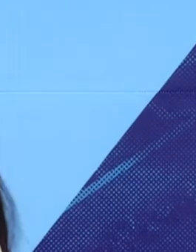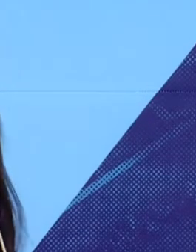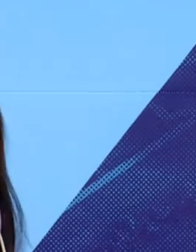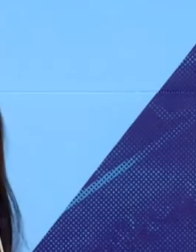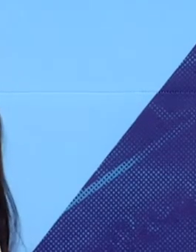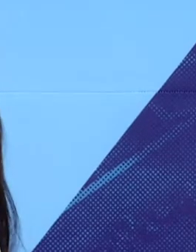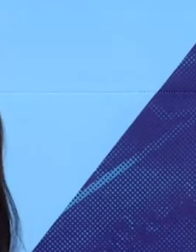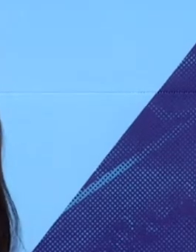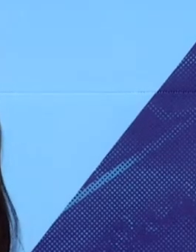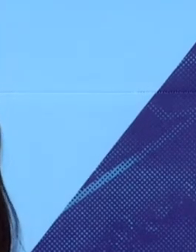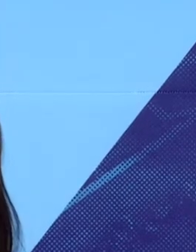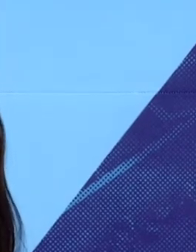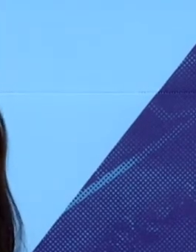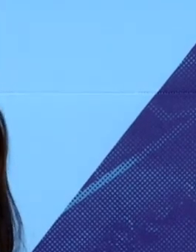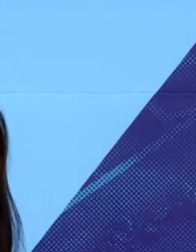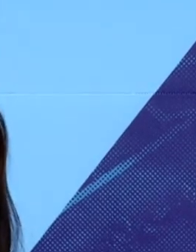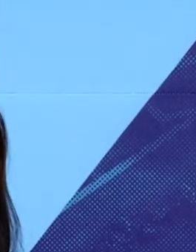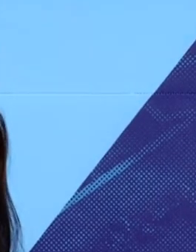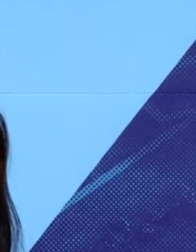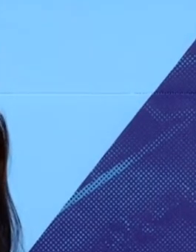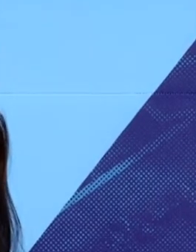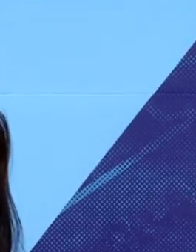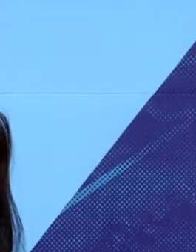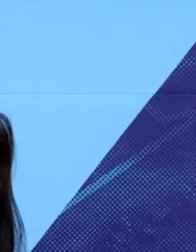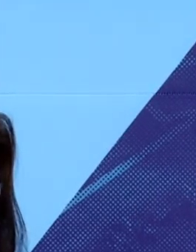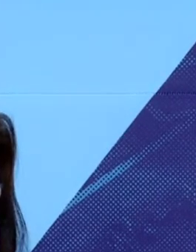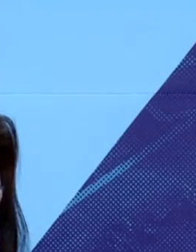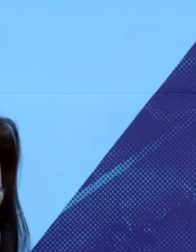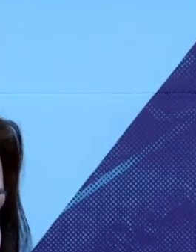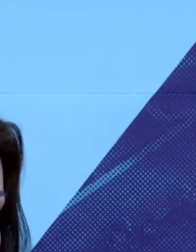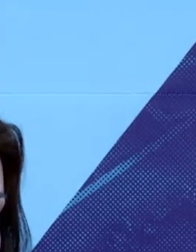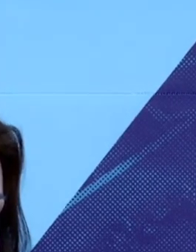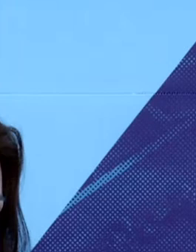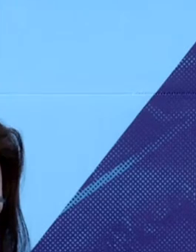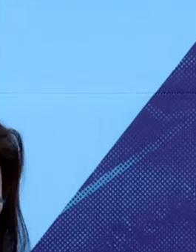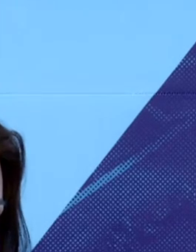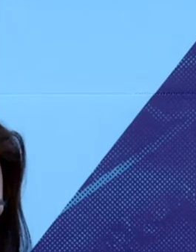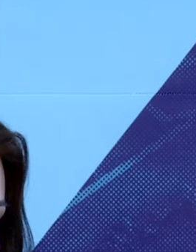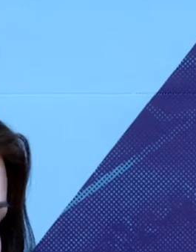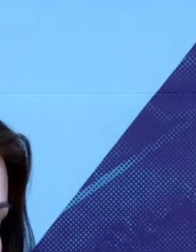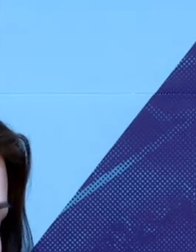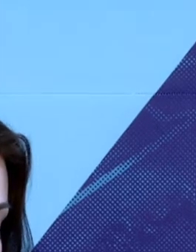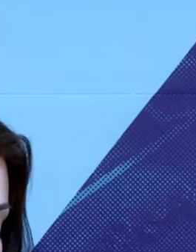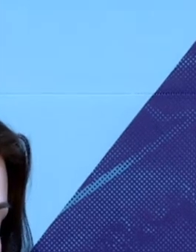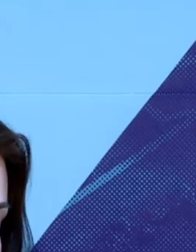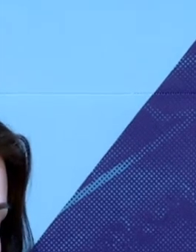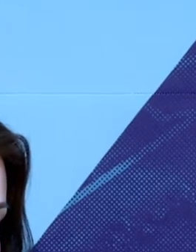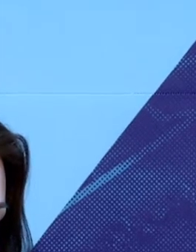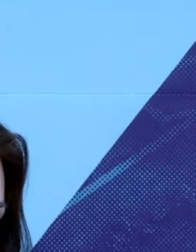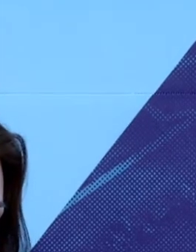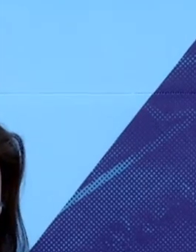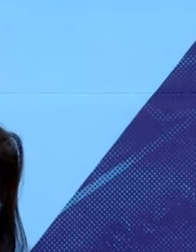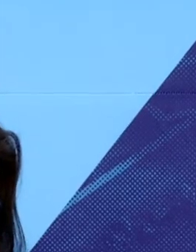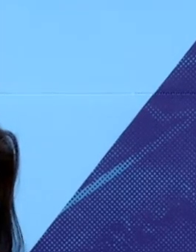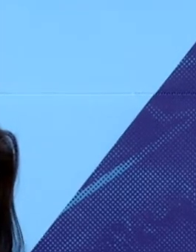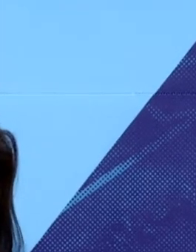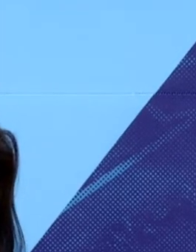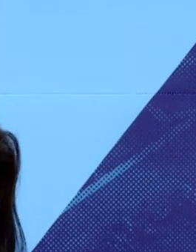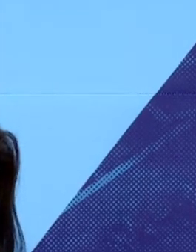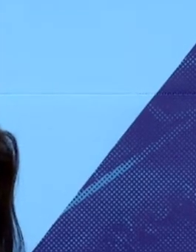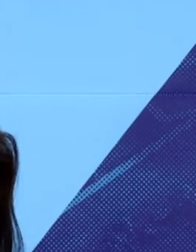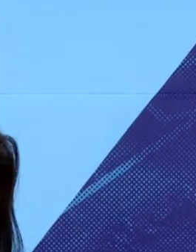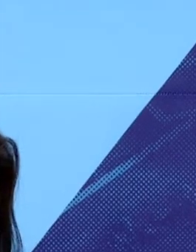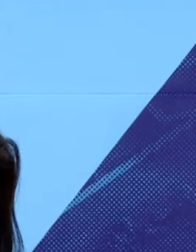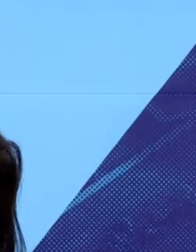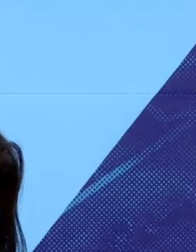blev utnämnd till världens bästa damfotbollsspelare i vår klubb. Jag får inte lov att säga vad den försäljningsskillingen var, men det var en summa. Men det var lite högre